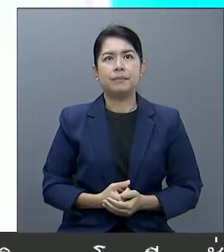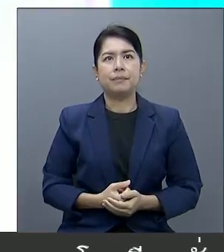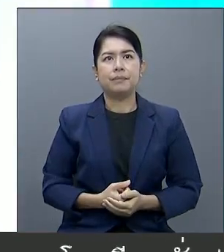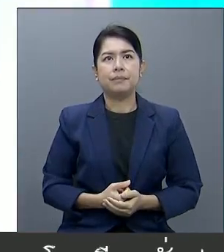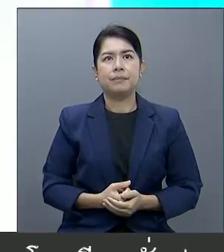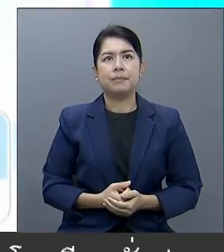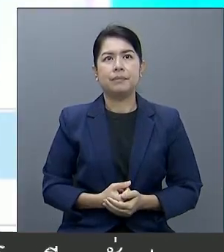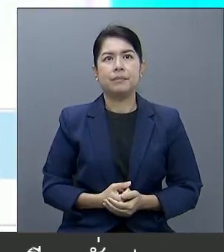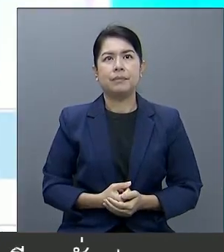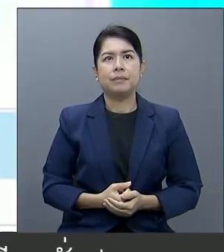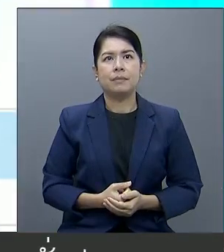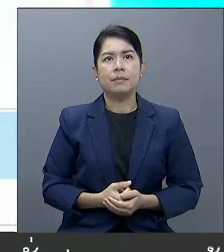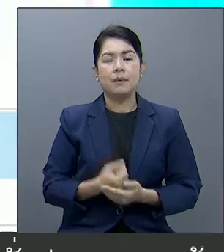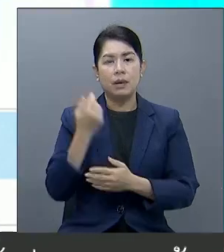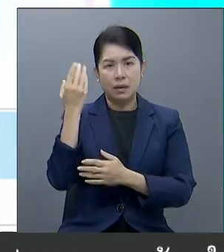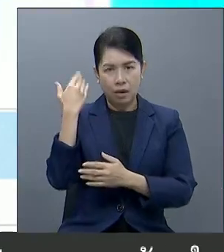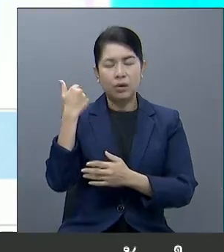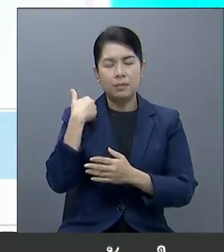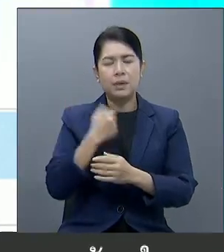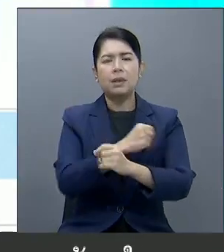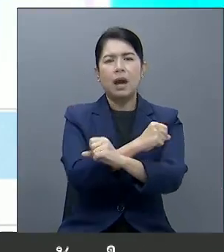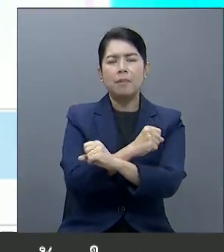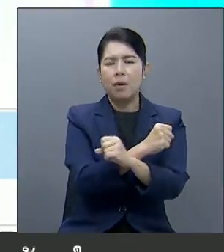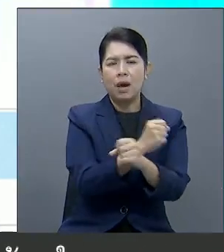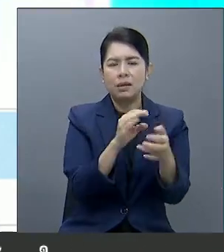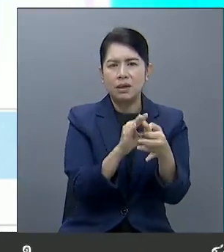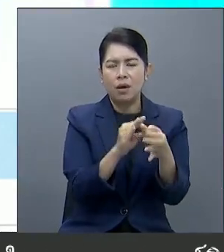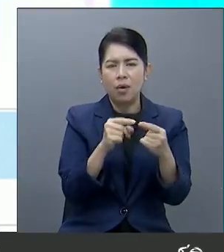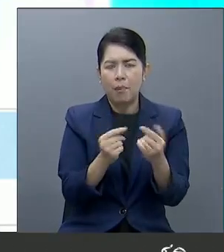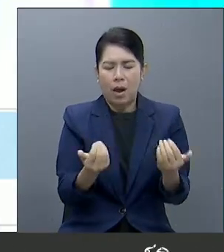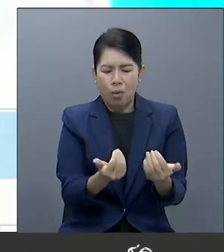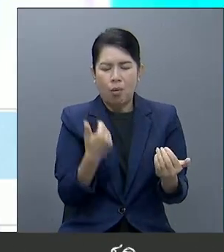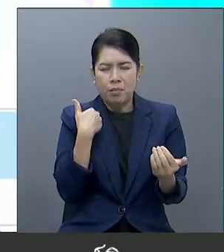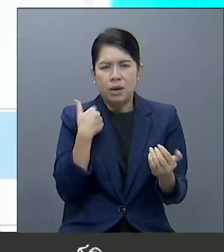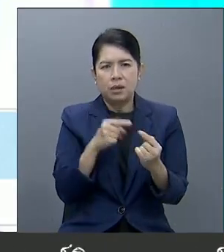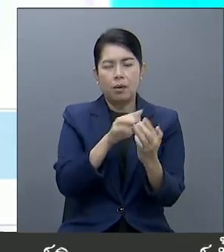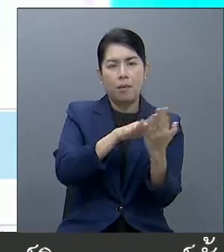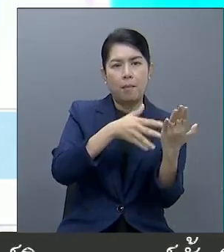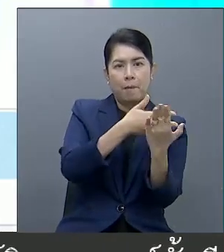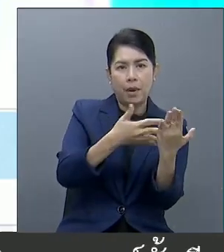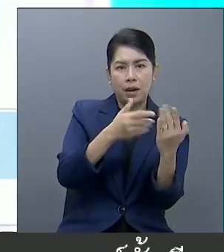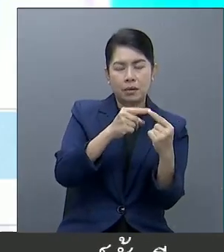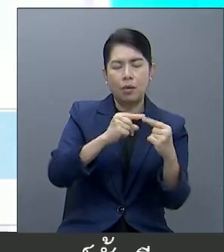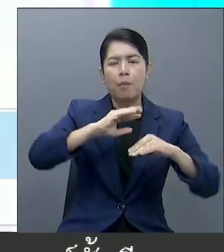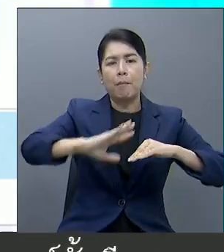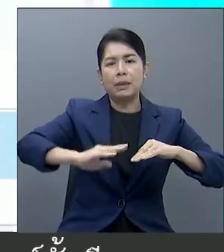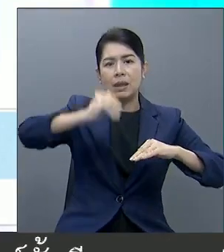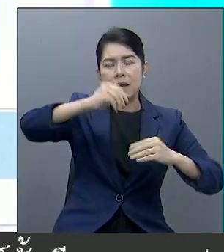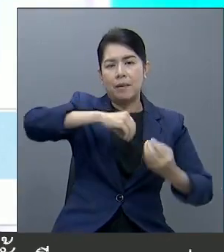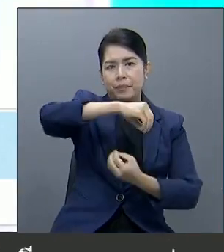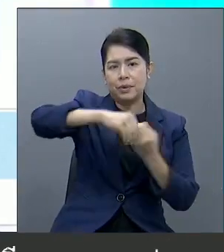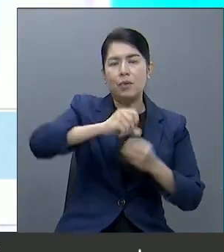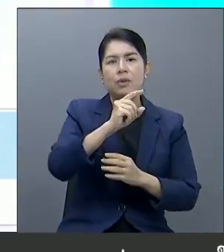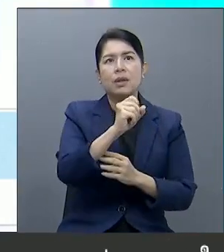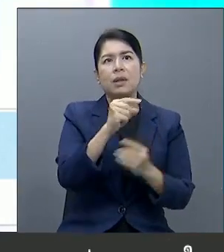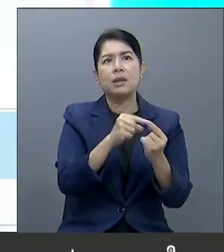าตอนที่มีช่วงการควบคุมเนาะที่มีให้การทำมันตั้งแต่แผนพัฒนาเศรษฐกิจและสังคมแห่งชาติฉบับที่3 ค่ะ อันนี้คือแผนเราปั